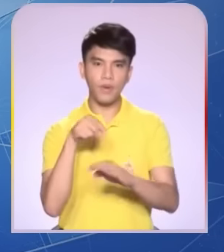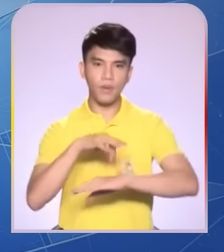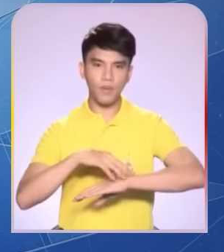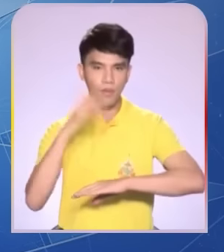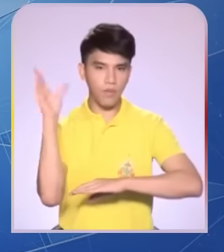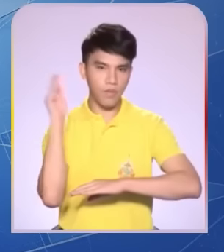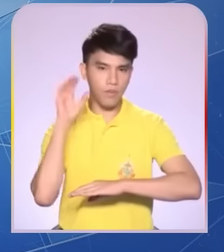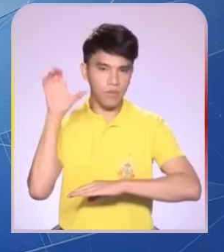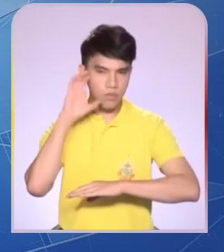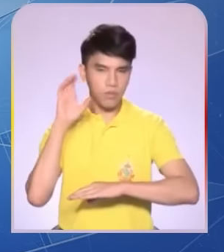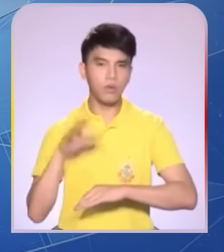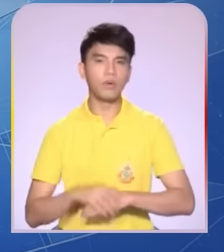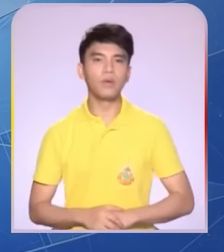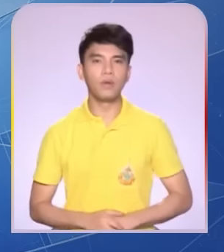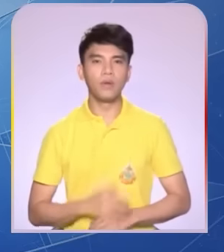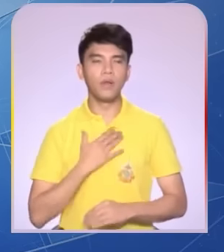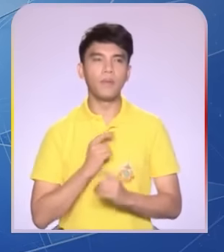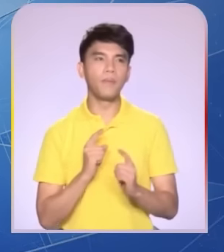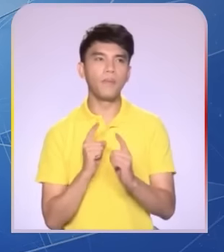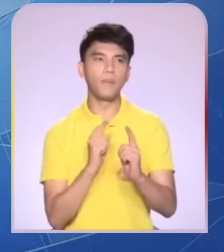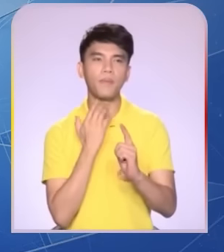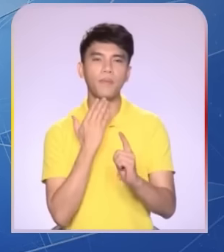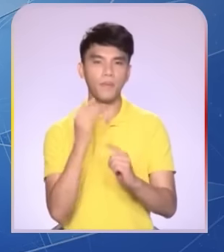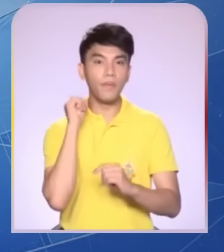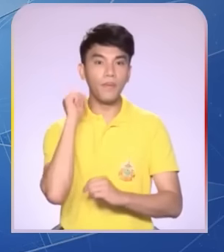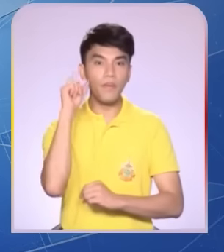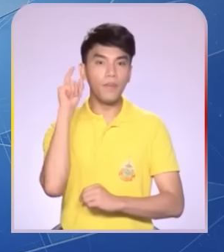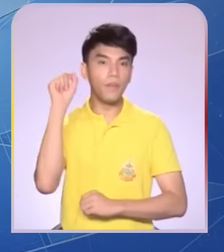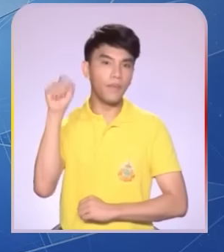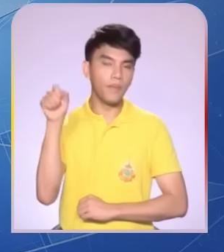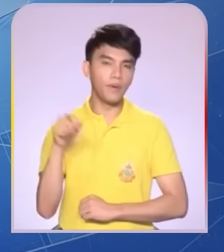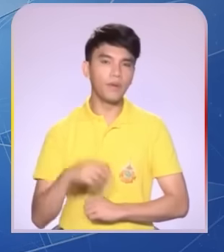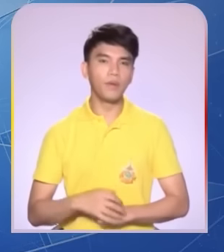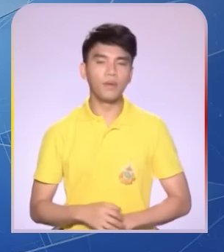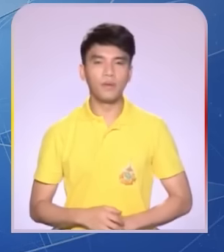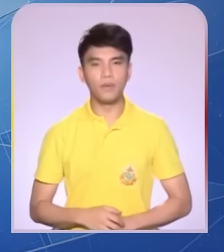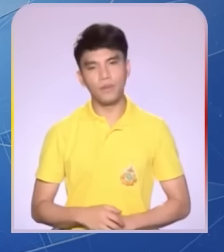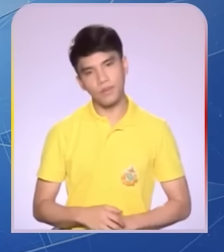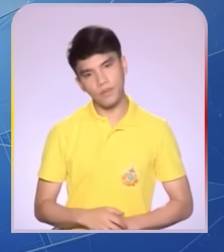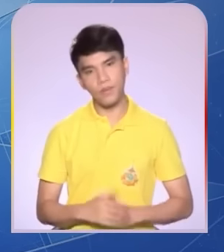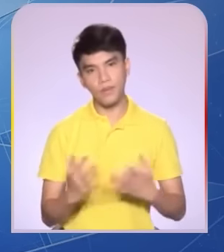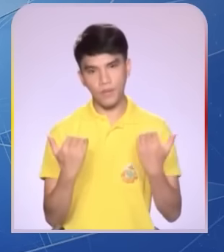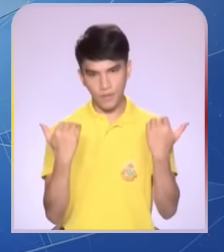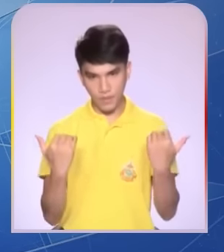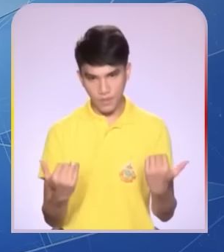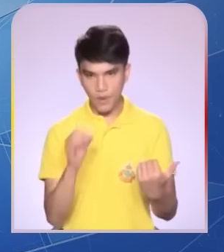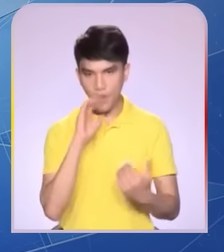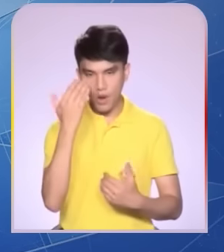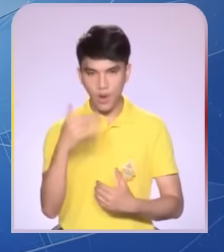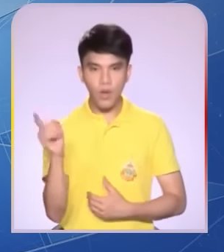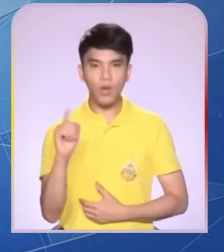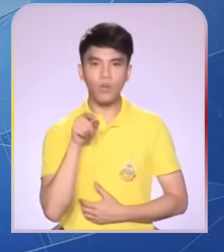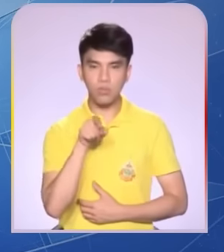ามันฟังเราอย่างไรเดินตามตุ๊กตุ๊กตุ๊กพอเข้าใจใช่ไหม ครับครับ เออนี่คือสิ่งที่พี่บอกเพราะว่าเ